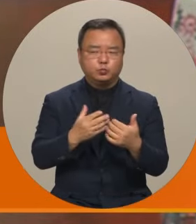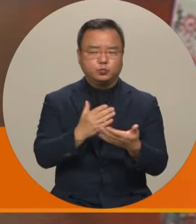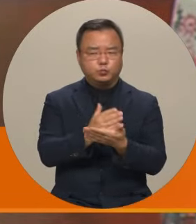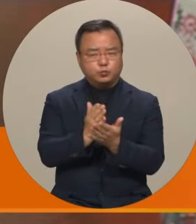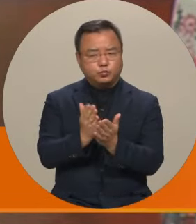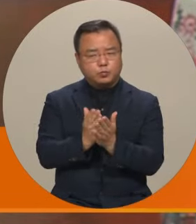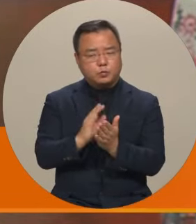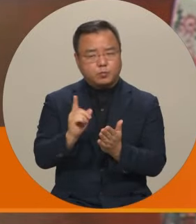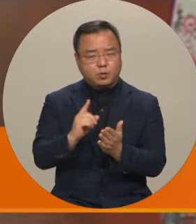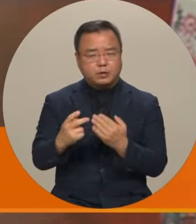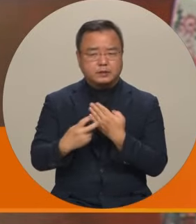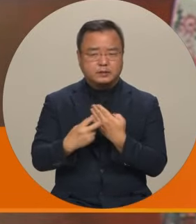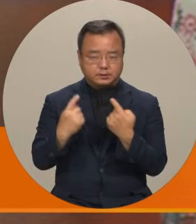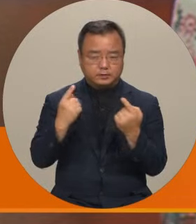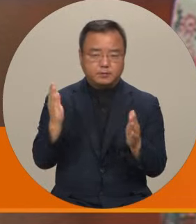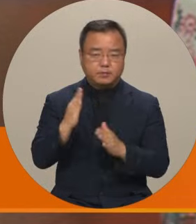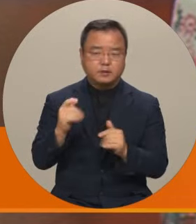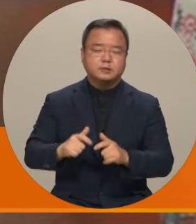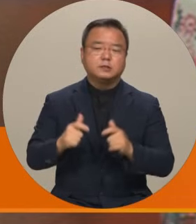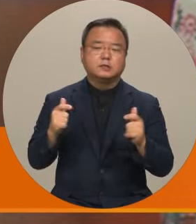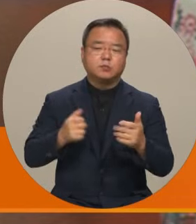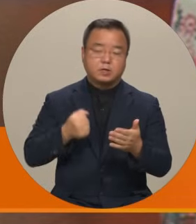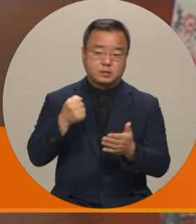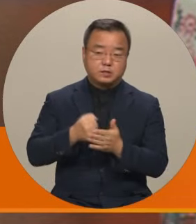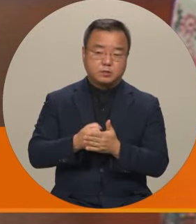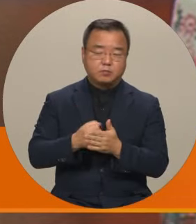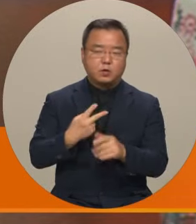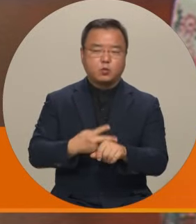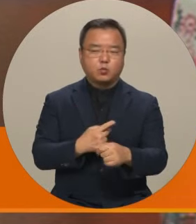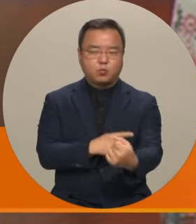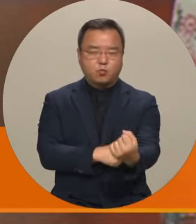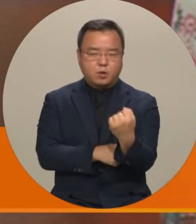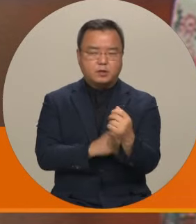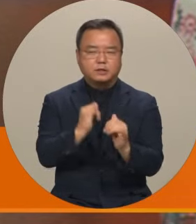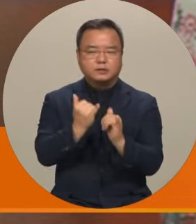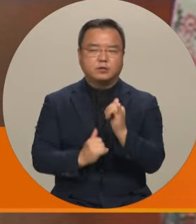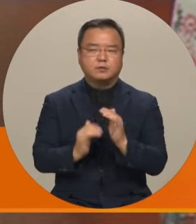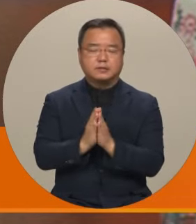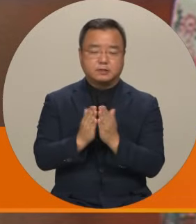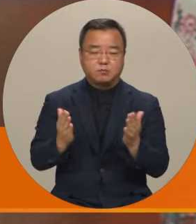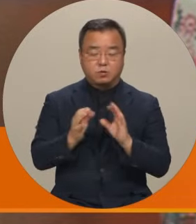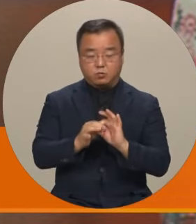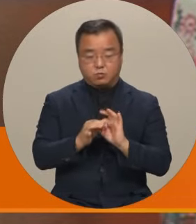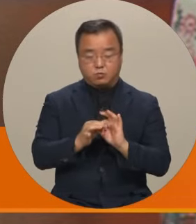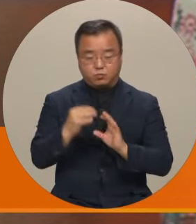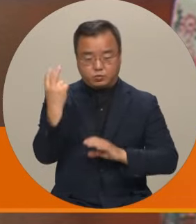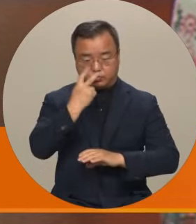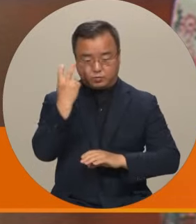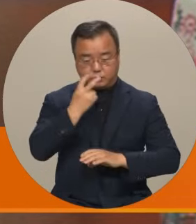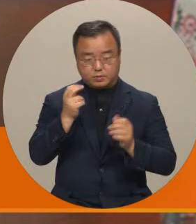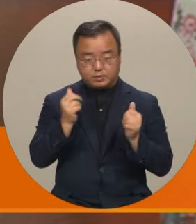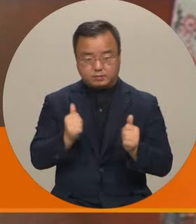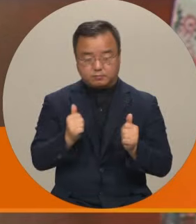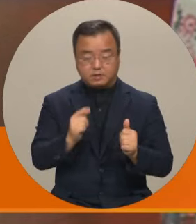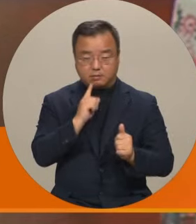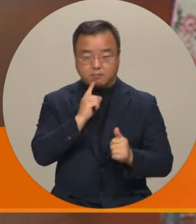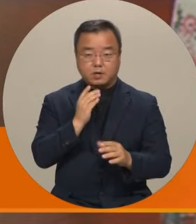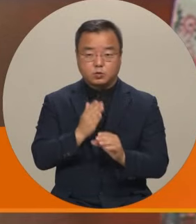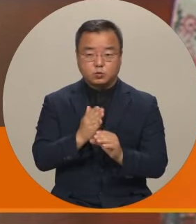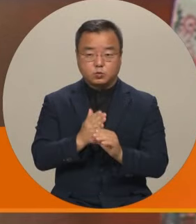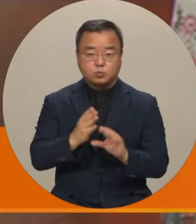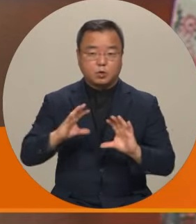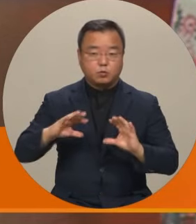증원을 비롯해서이 교권과 역사 교과서 같은 참회한 현안들이 검증을 앞두고 있는데요 국정감사